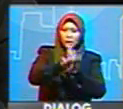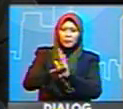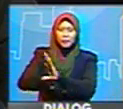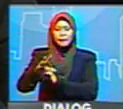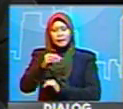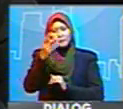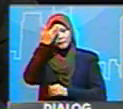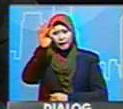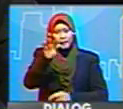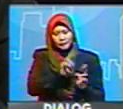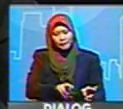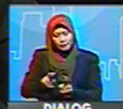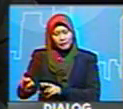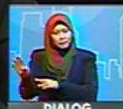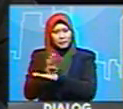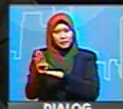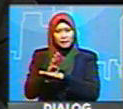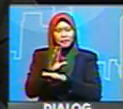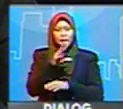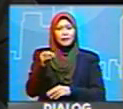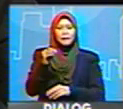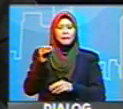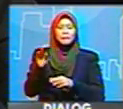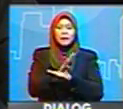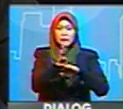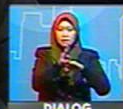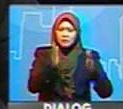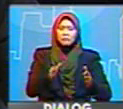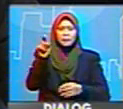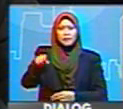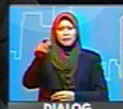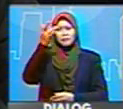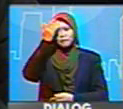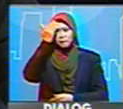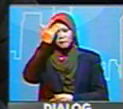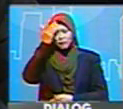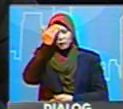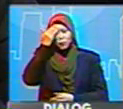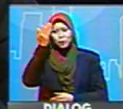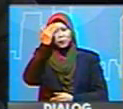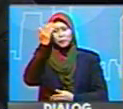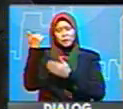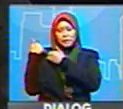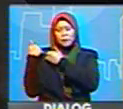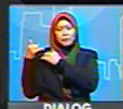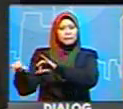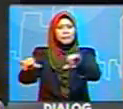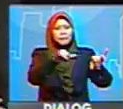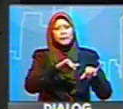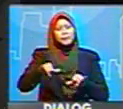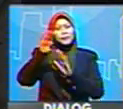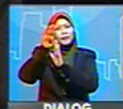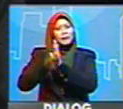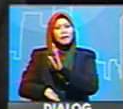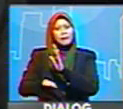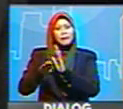perbelanjaan dan kerajaan juga mahu peniaga bersikap bertanggungjawab dan bertimbang rasa dalam menentukan harga barang selari dengan perenunan